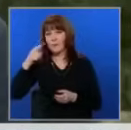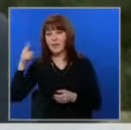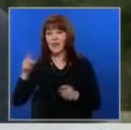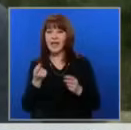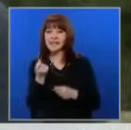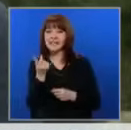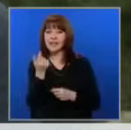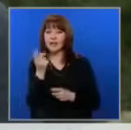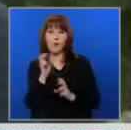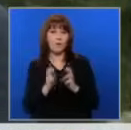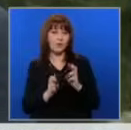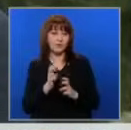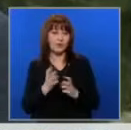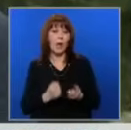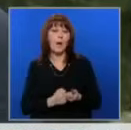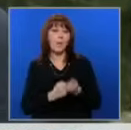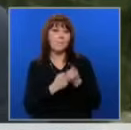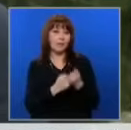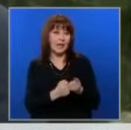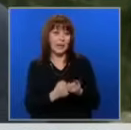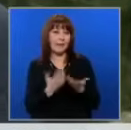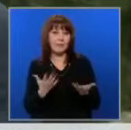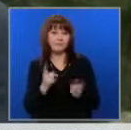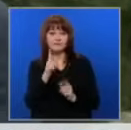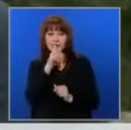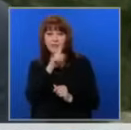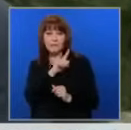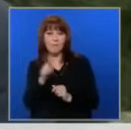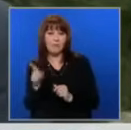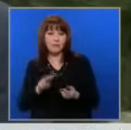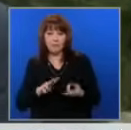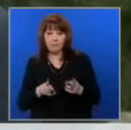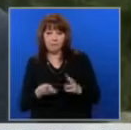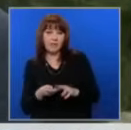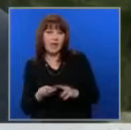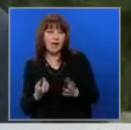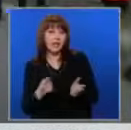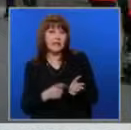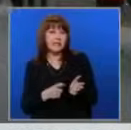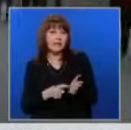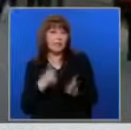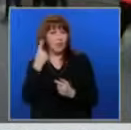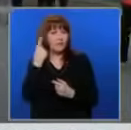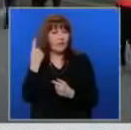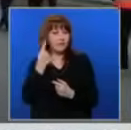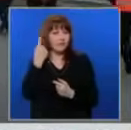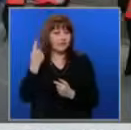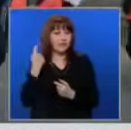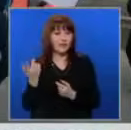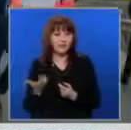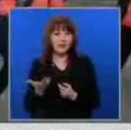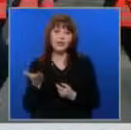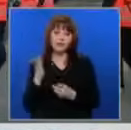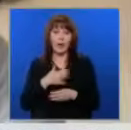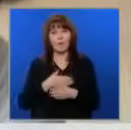подкрепа на българските зърнопроизводители в един момент се трансформираха в някакви законодателни инициативи. За това и ще продължат